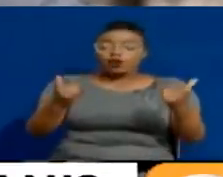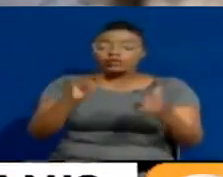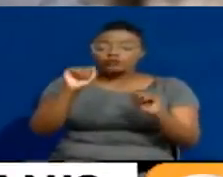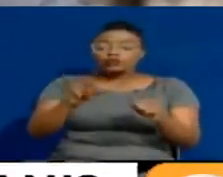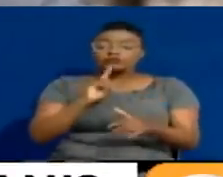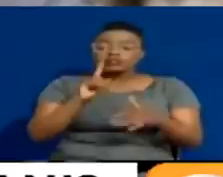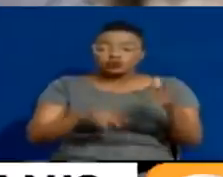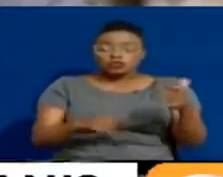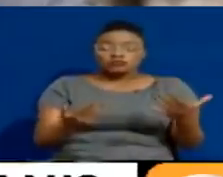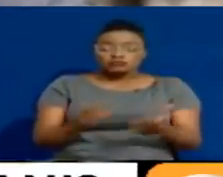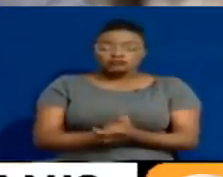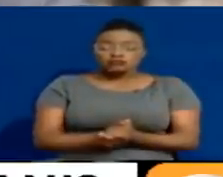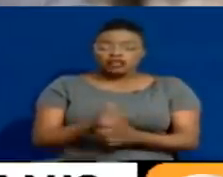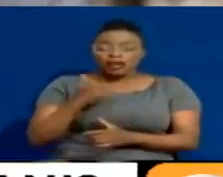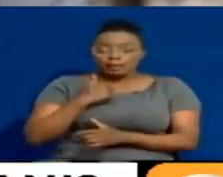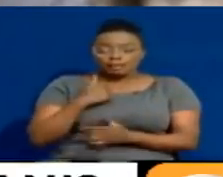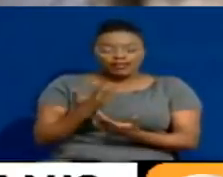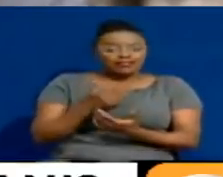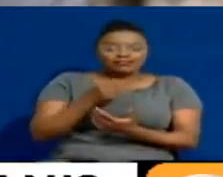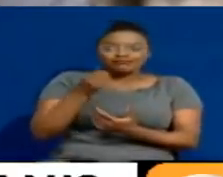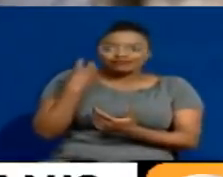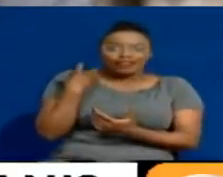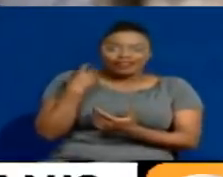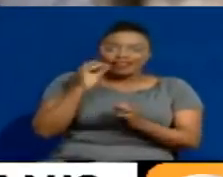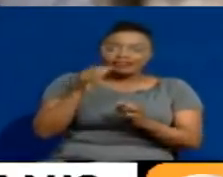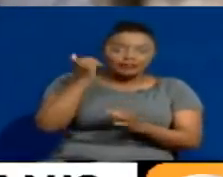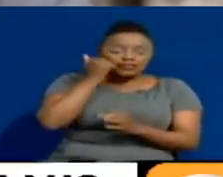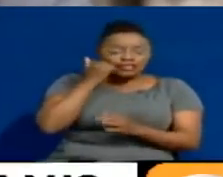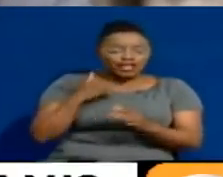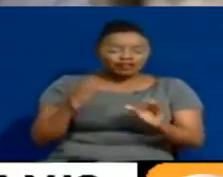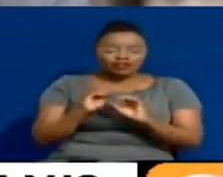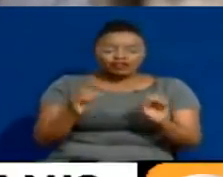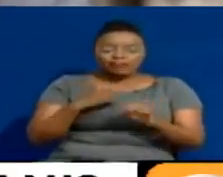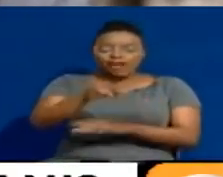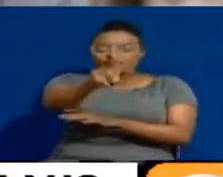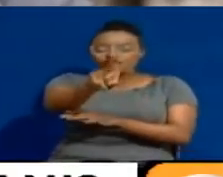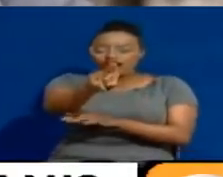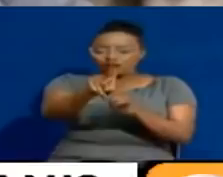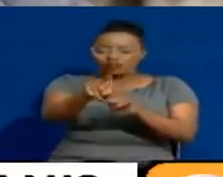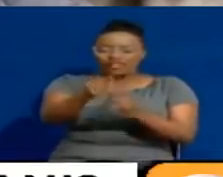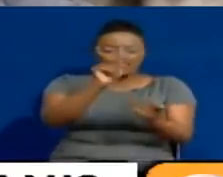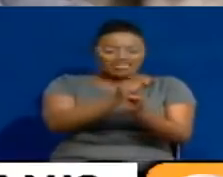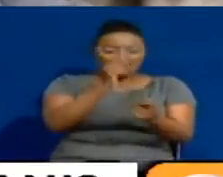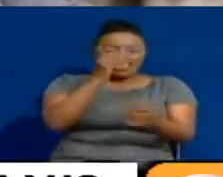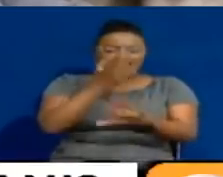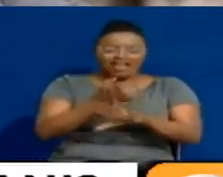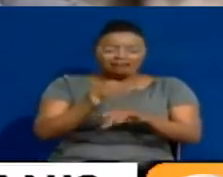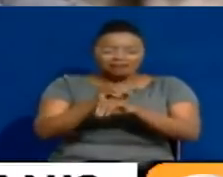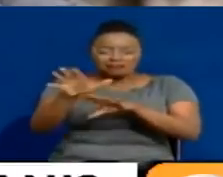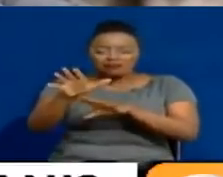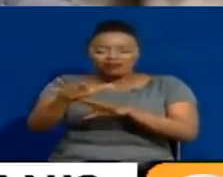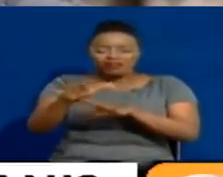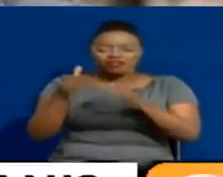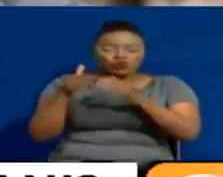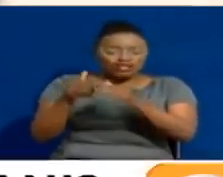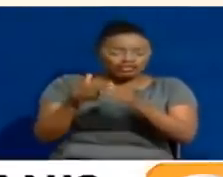can say that I'm undetectable. That my viral load is undetectable and I cannot transmit to